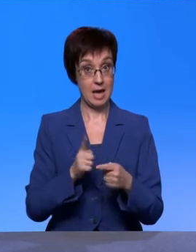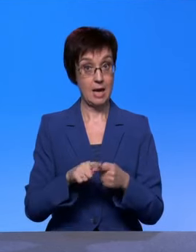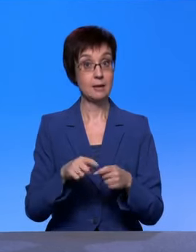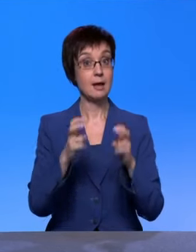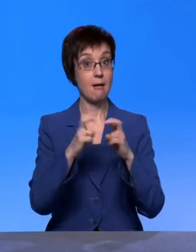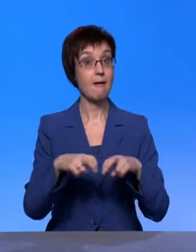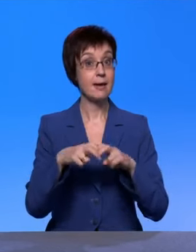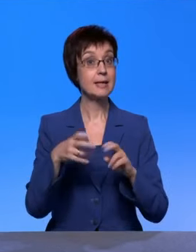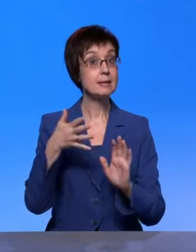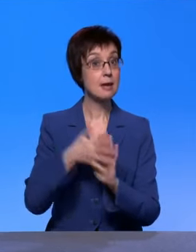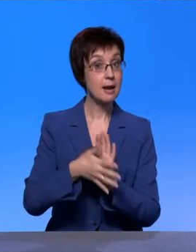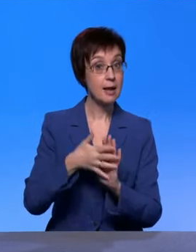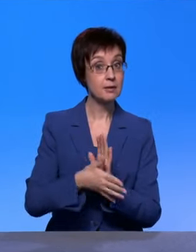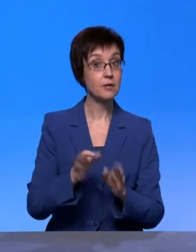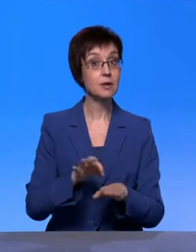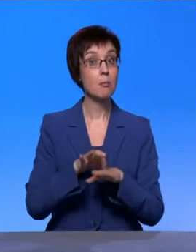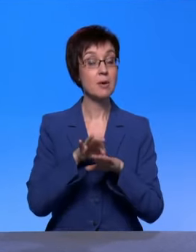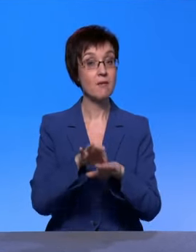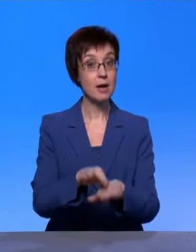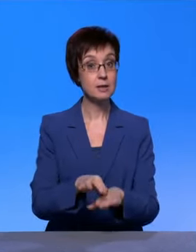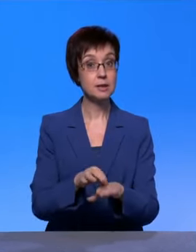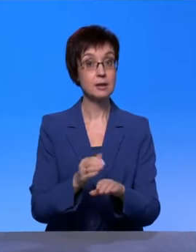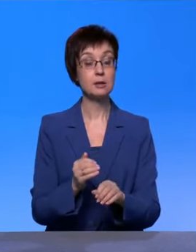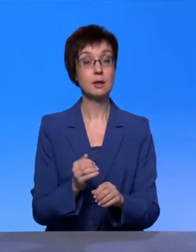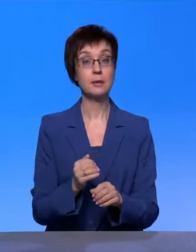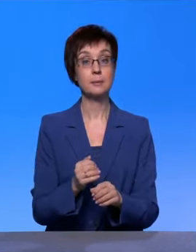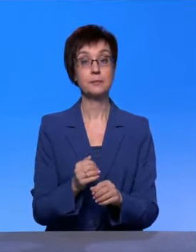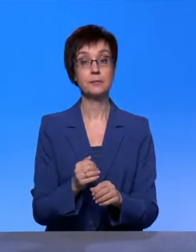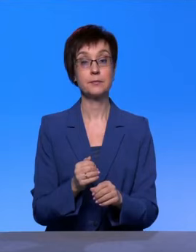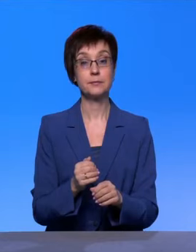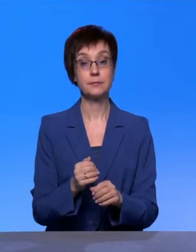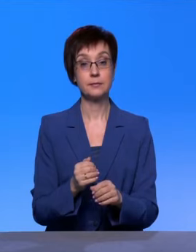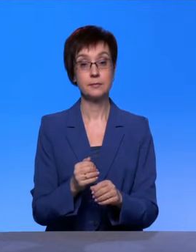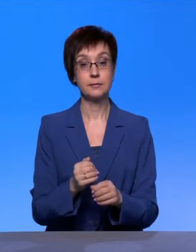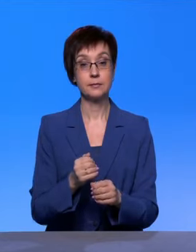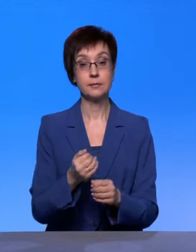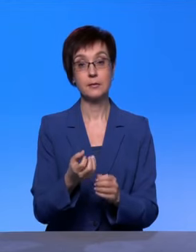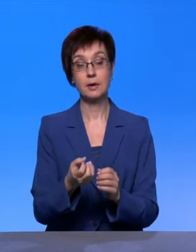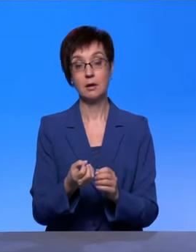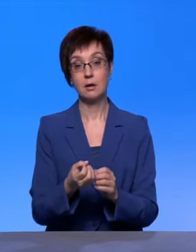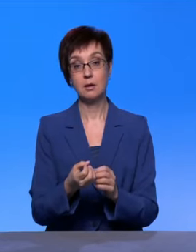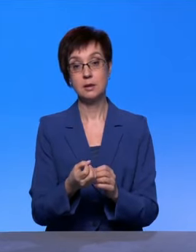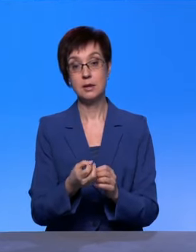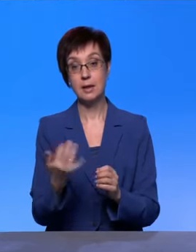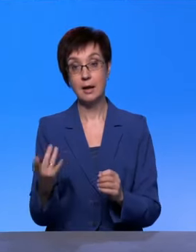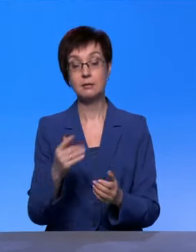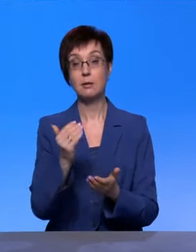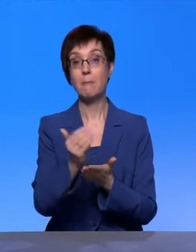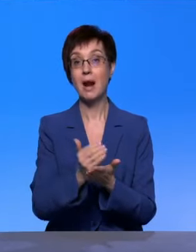мы уже... Все равно не хочется быть на уровне... Там... Вопрос же не на каком месте, да, а вопрос,